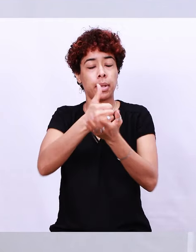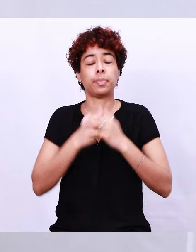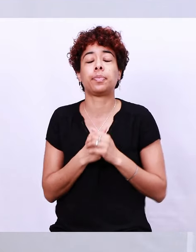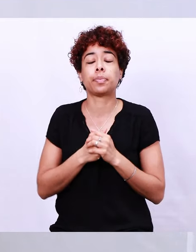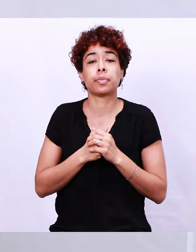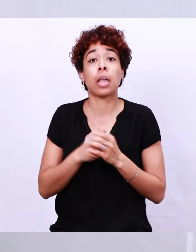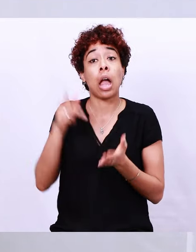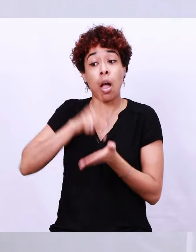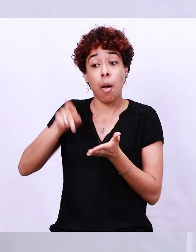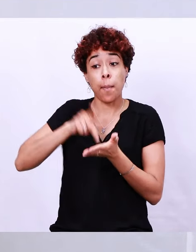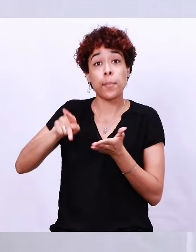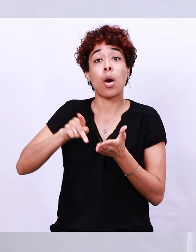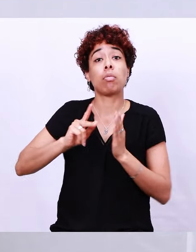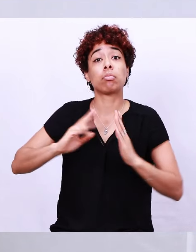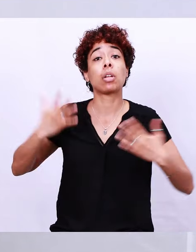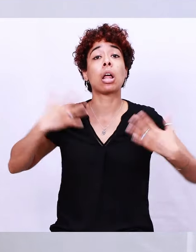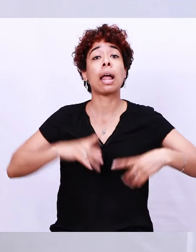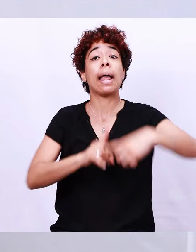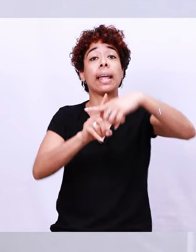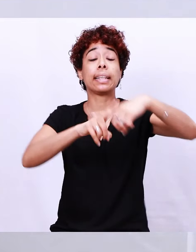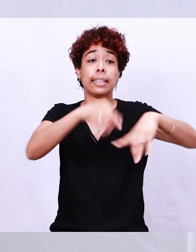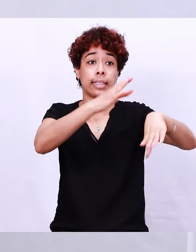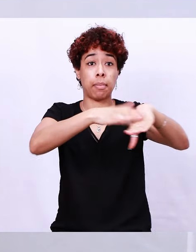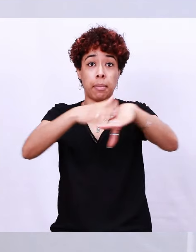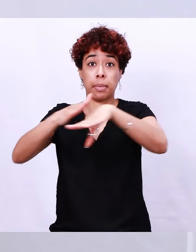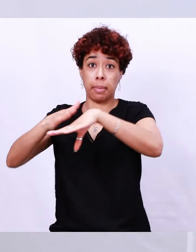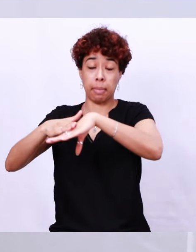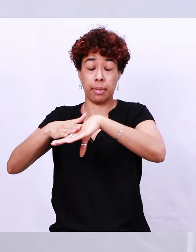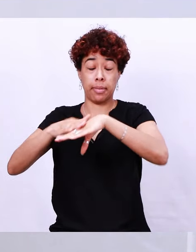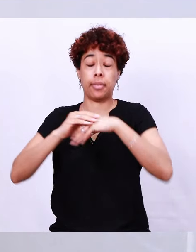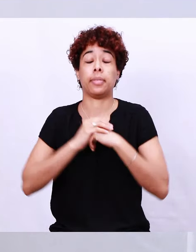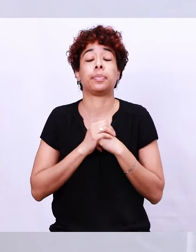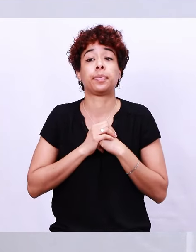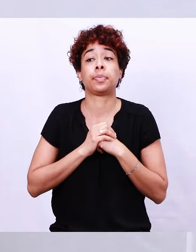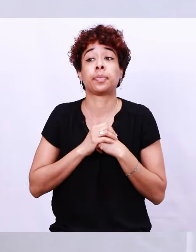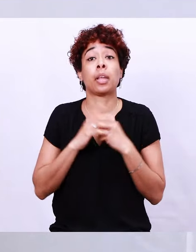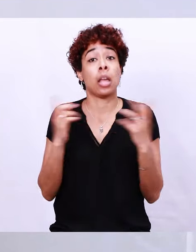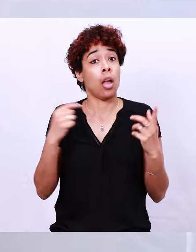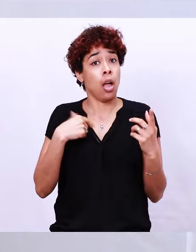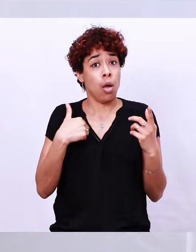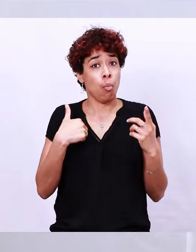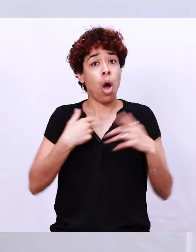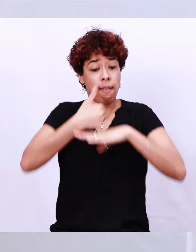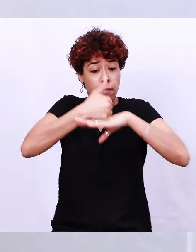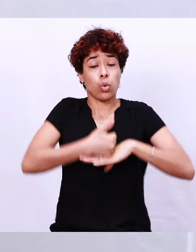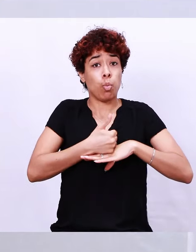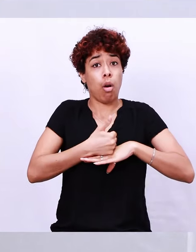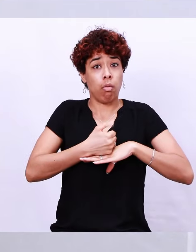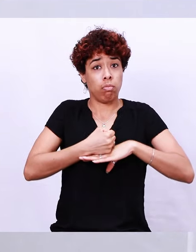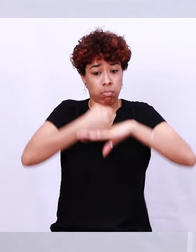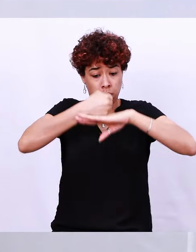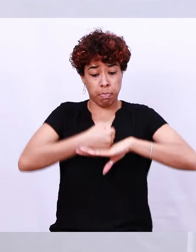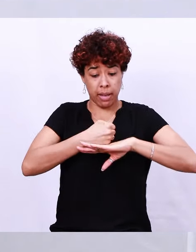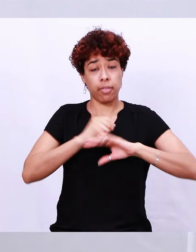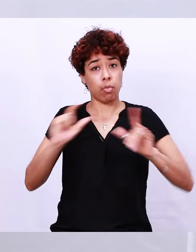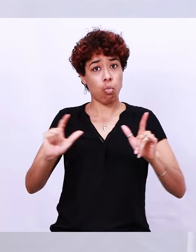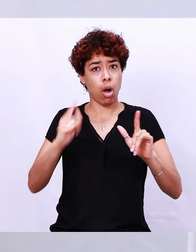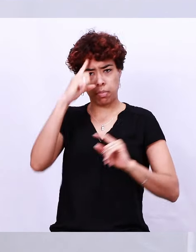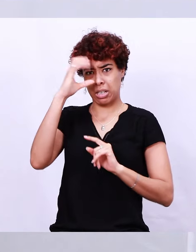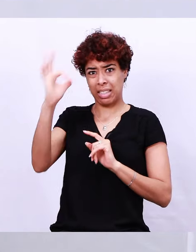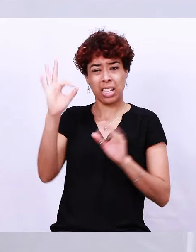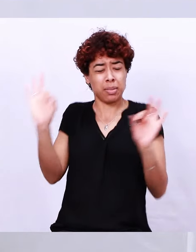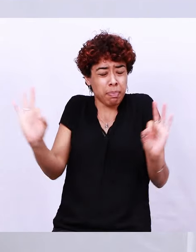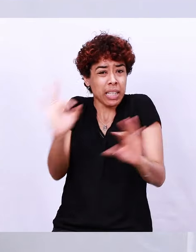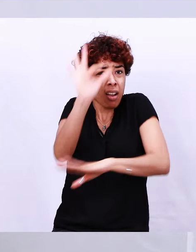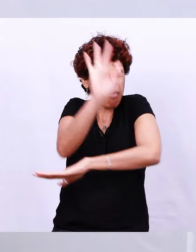va avertir l'église parce qu'on est dans la construction d'une église là à ce moment-là et il dit bien moi je pose des fond je fais ça d'une manière sage